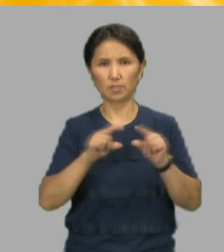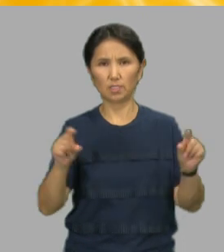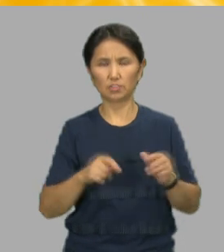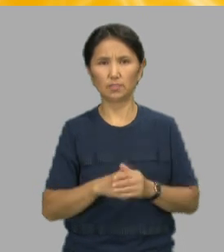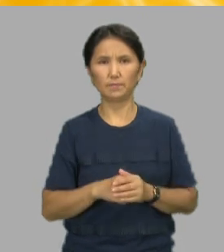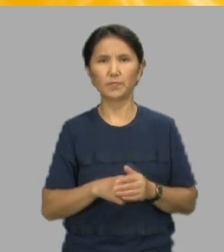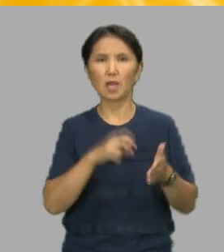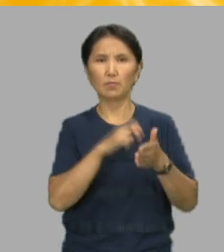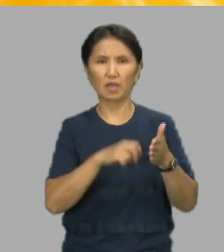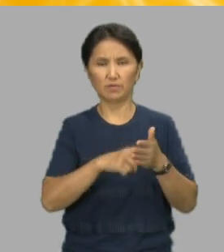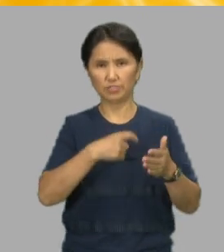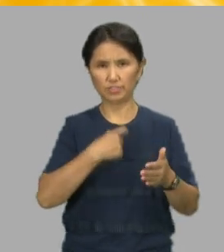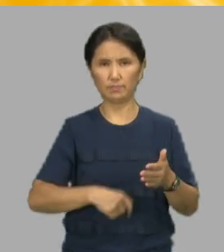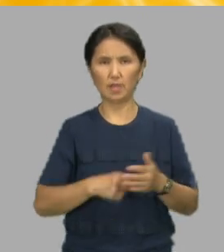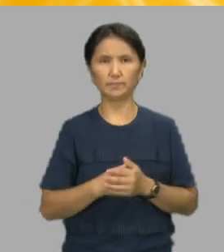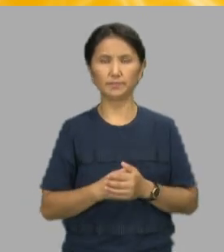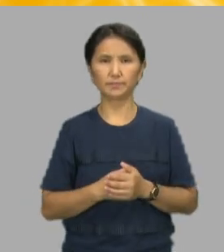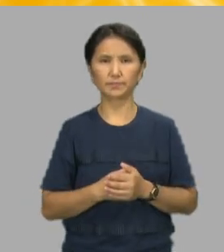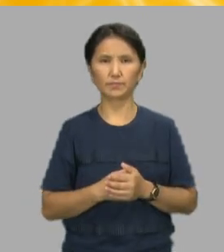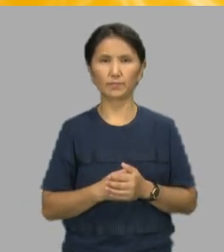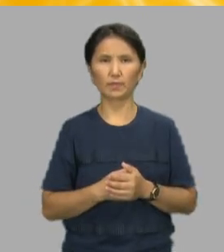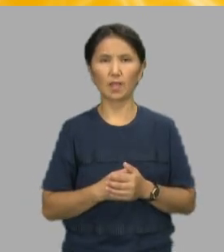предложении. Проверьте себя.